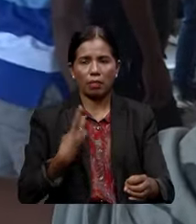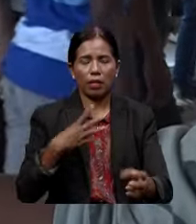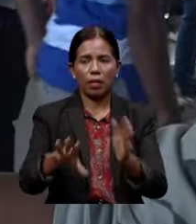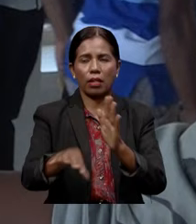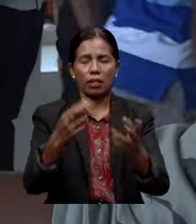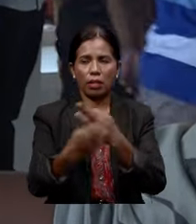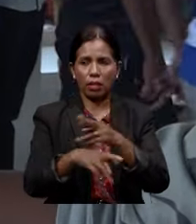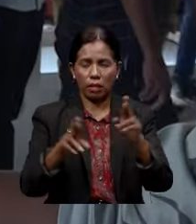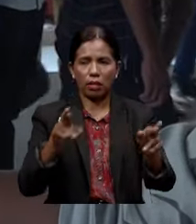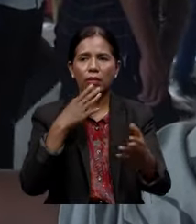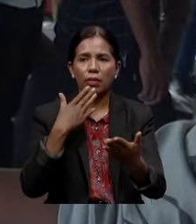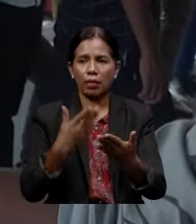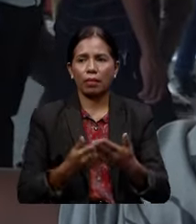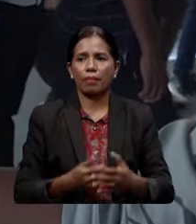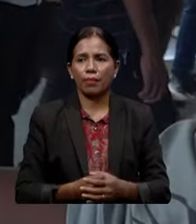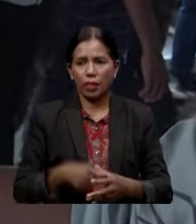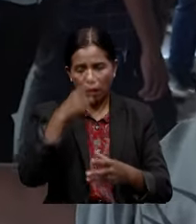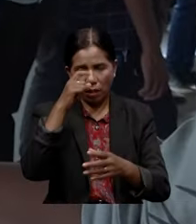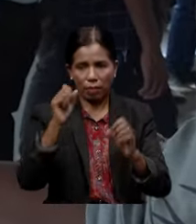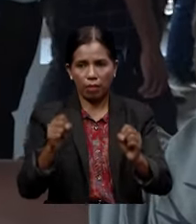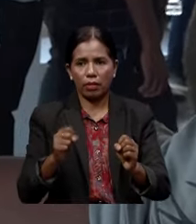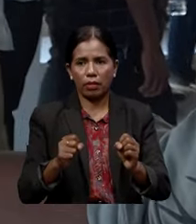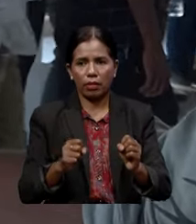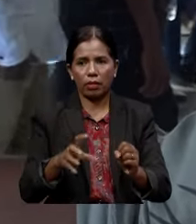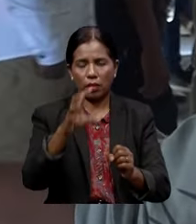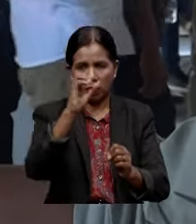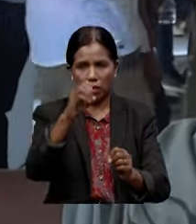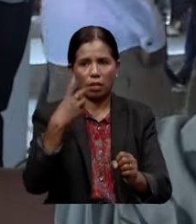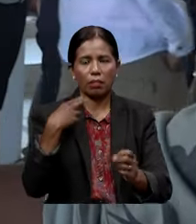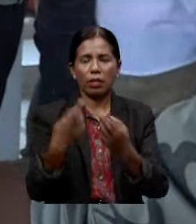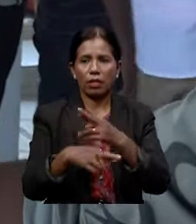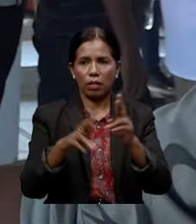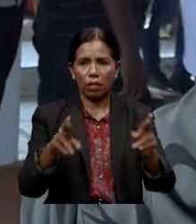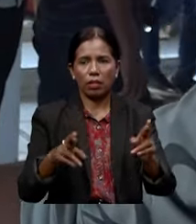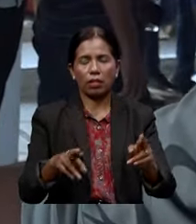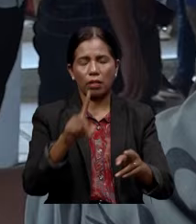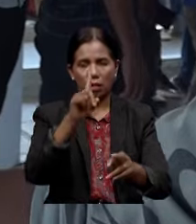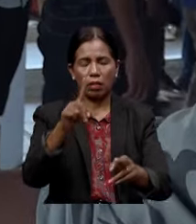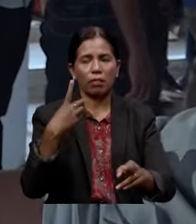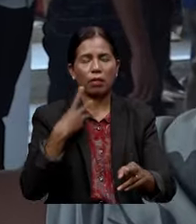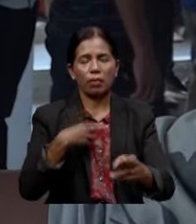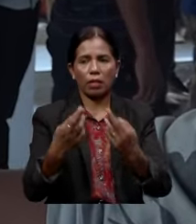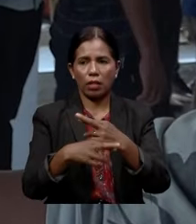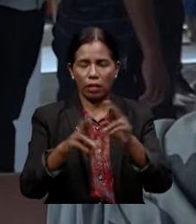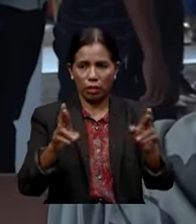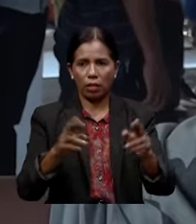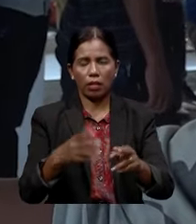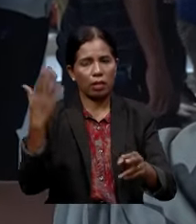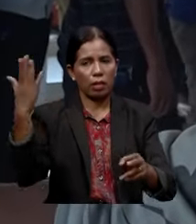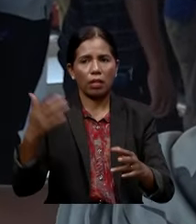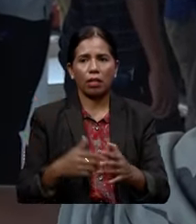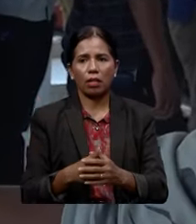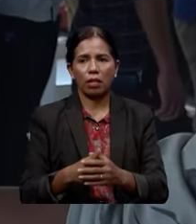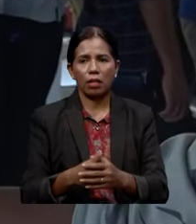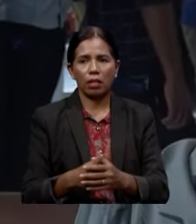amnya resultar nebe dia. Tambah bele zero date mus amnya resultar, bele ira mus amnya resultar. Mai be ia laran ne